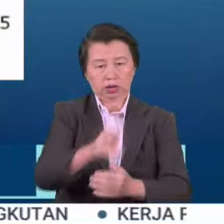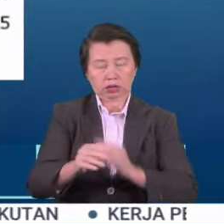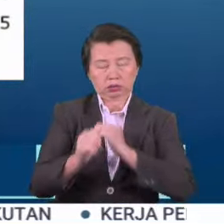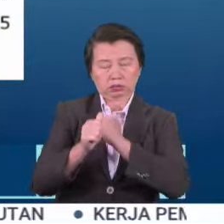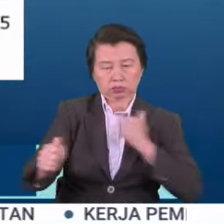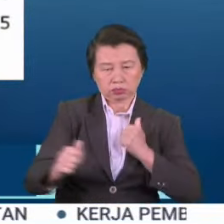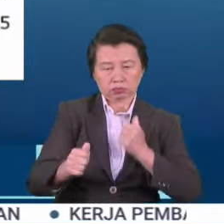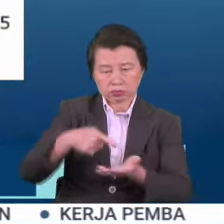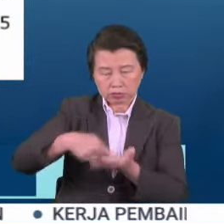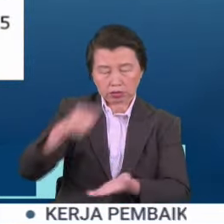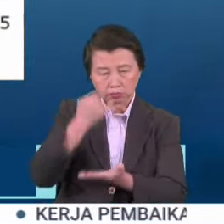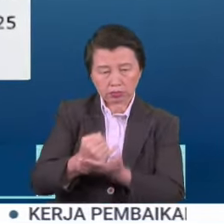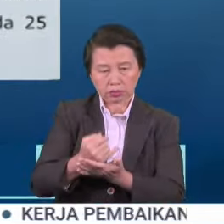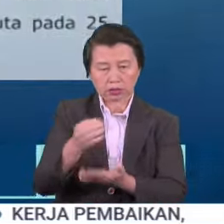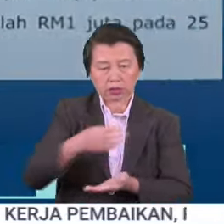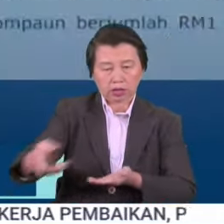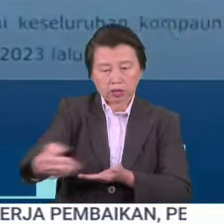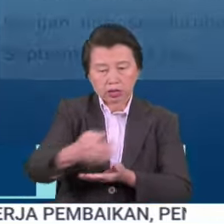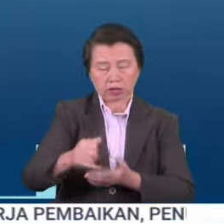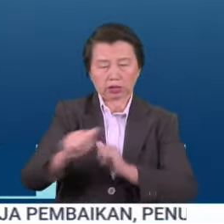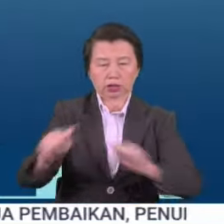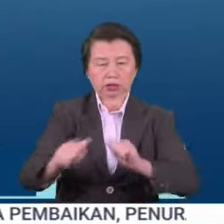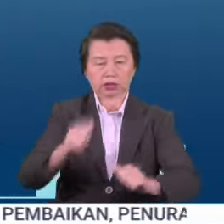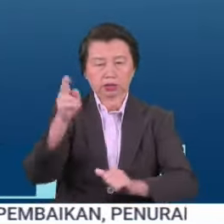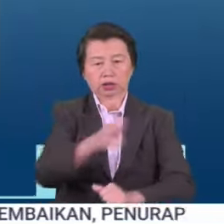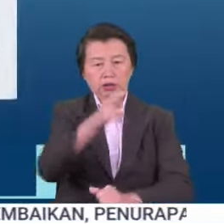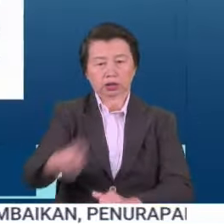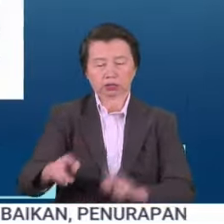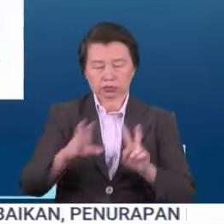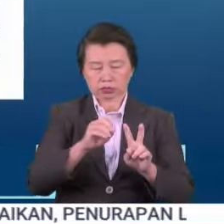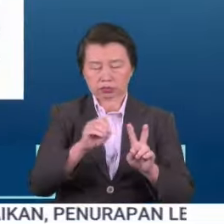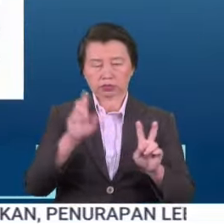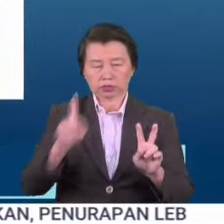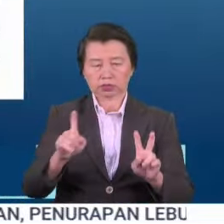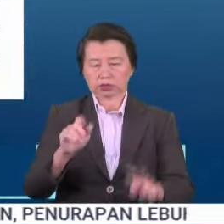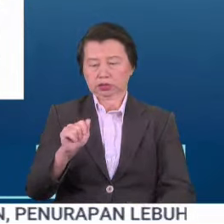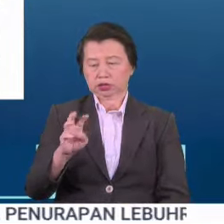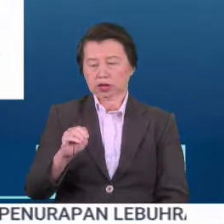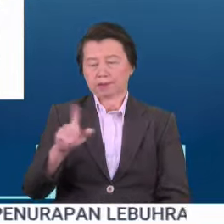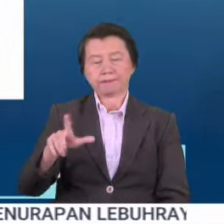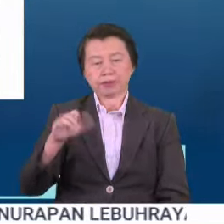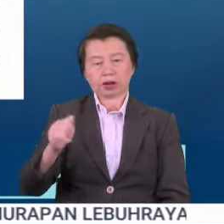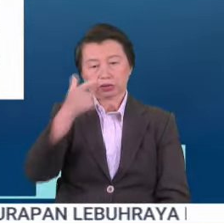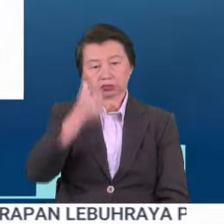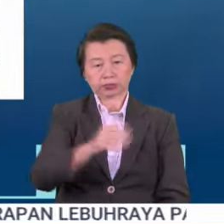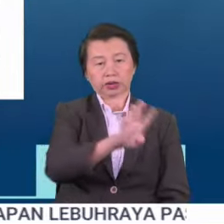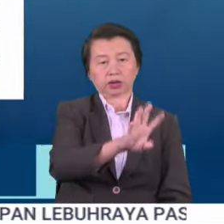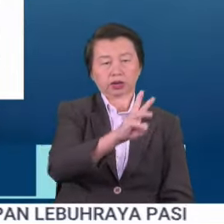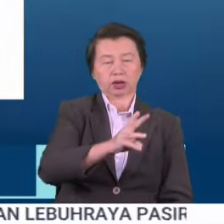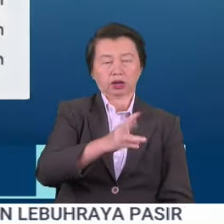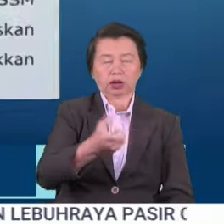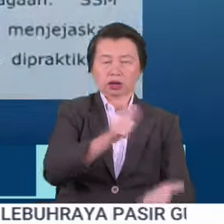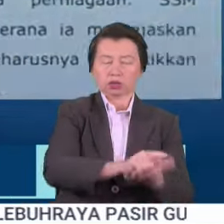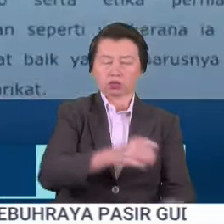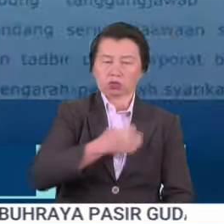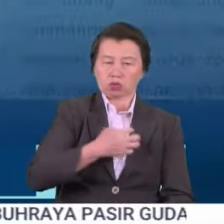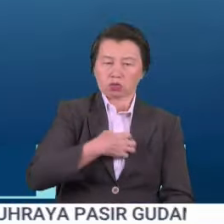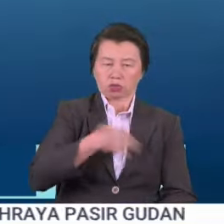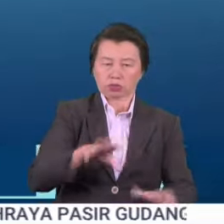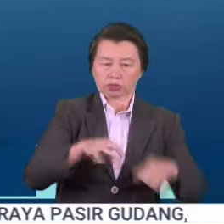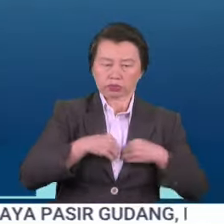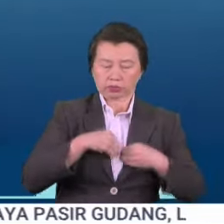Pencegahan Pembiayaan Keganasan dan Hasil daripada Aktiviti Haram 2001, AMLA. Ia susulan 46 aduan dan laporan telah